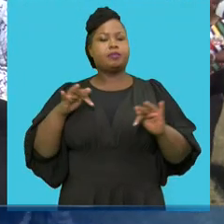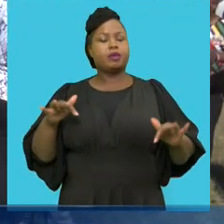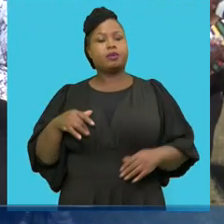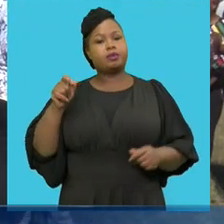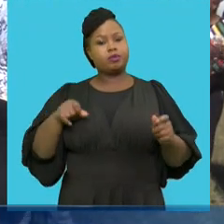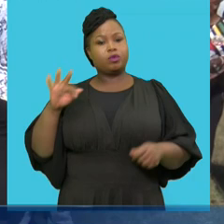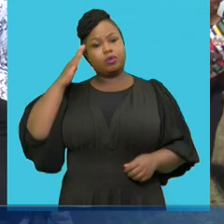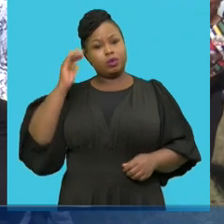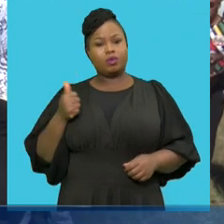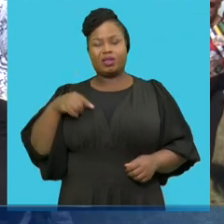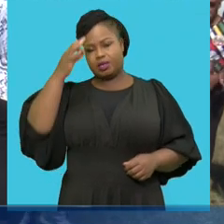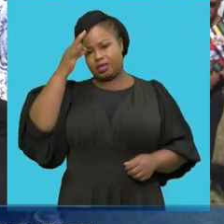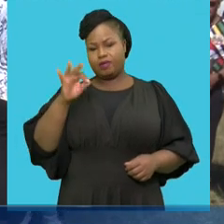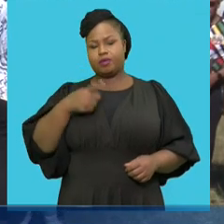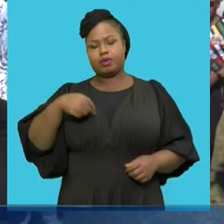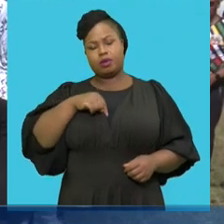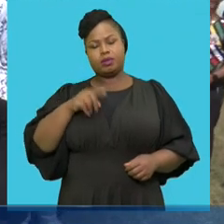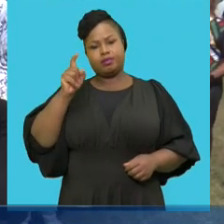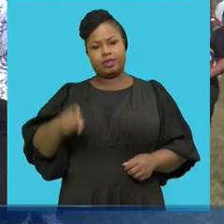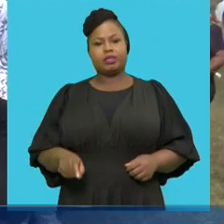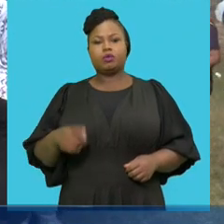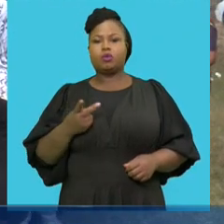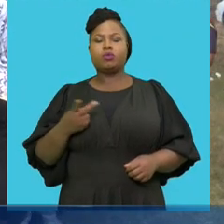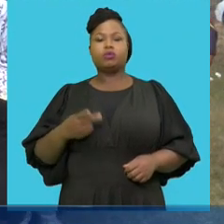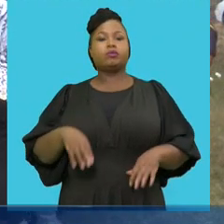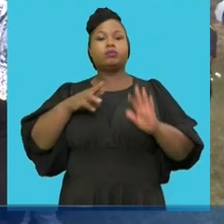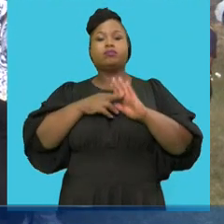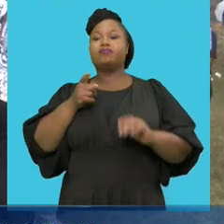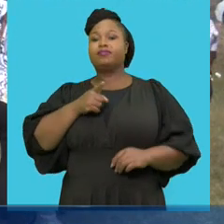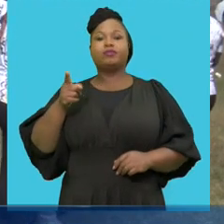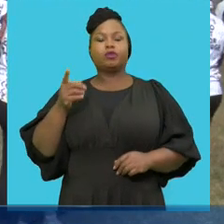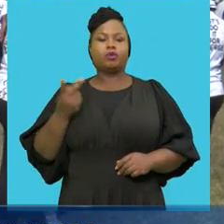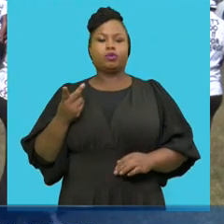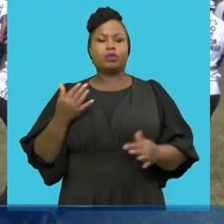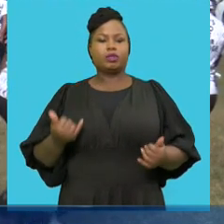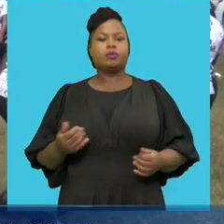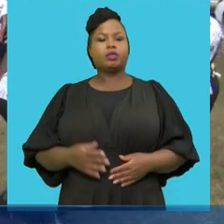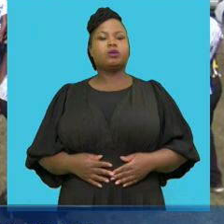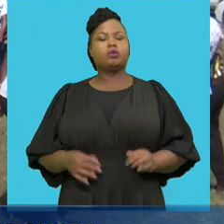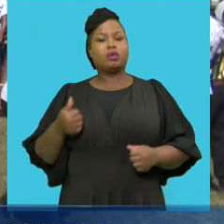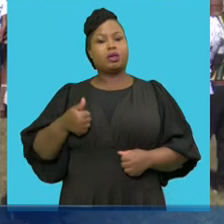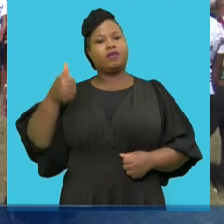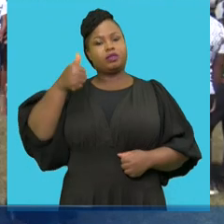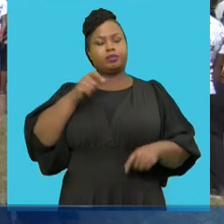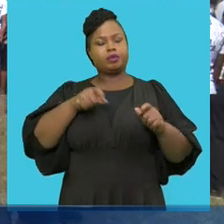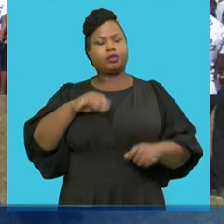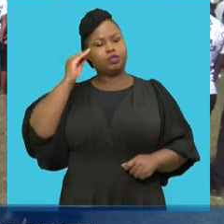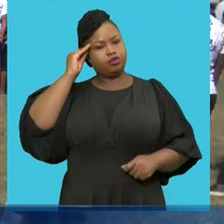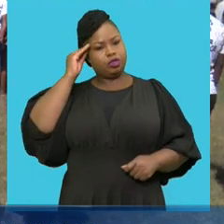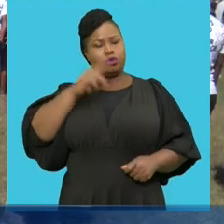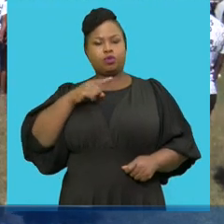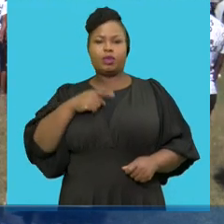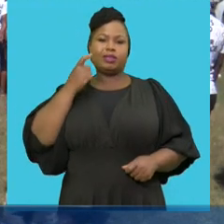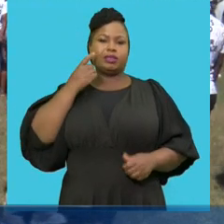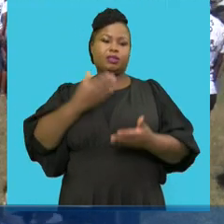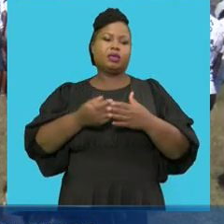abazi ukuthi uhulumeni akuthiwa yisiphi sakhiwo sikahulumeni asimele kuyihlumisa kwasimele uku-advance ama-interest abantu ukuze